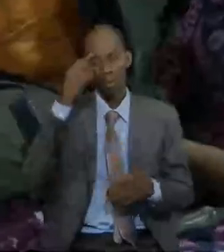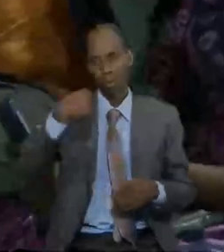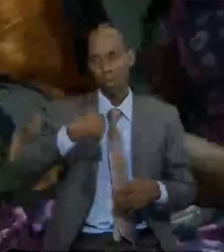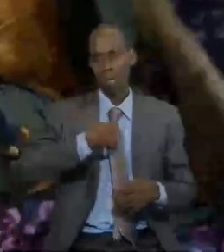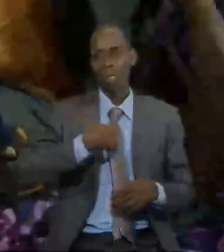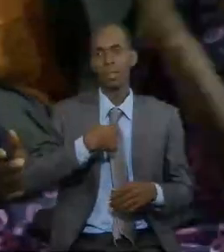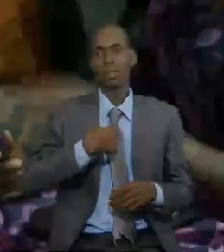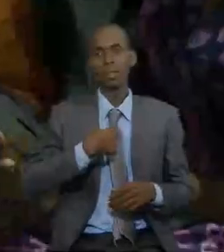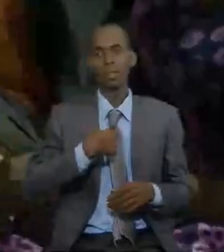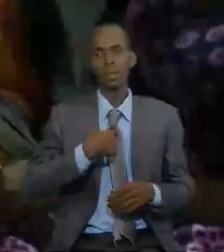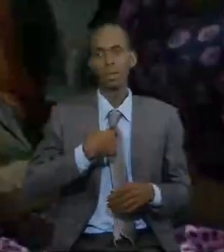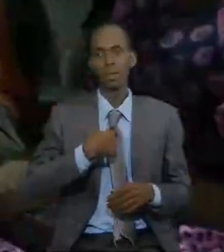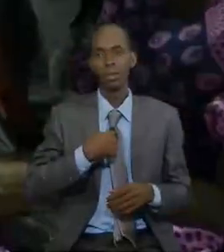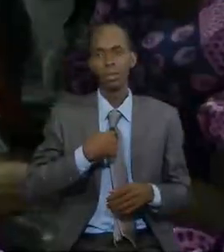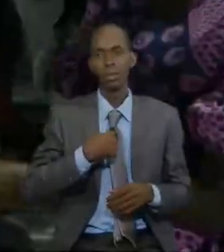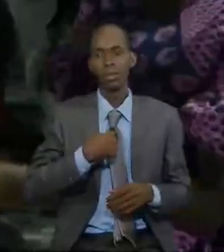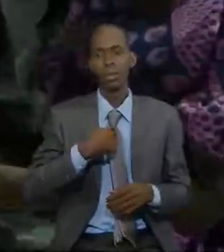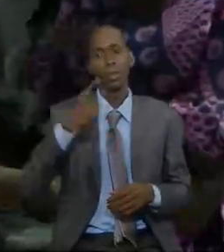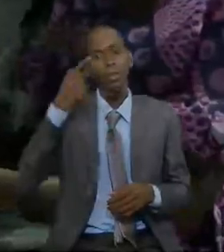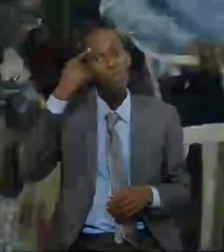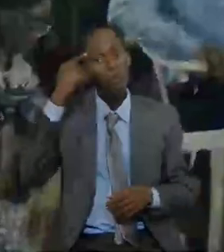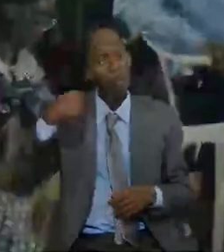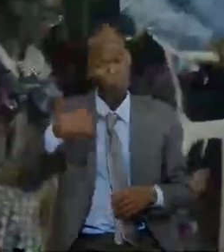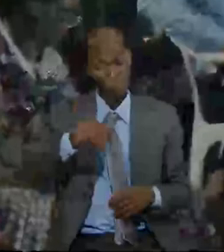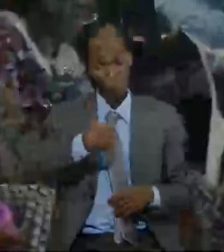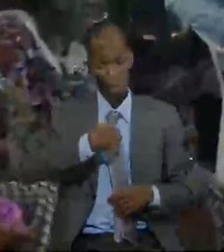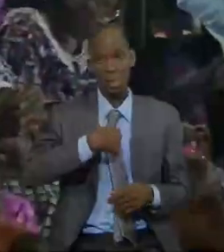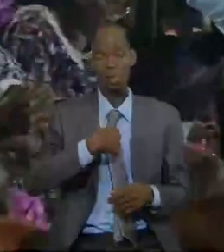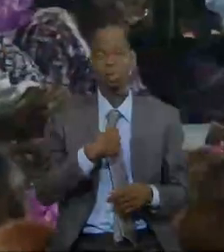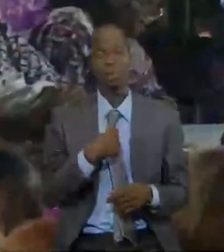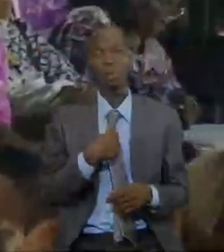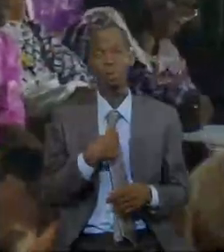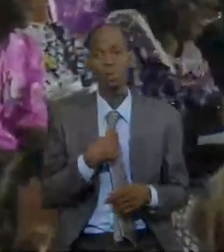moi pour moi